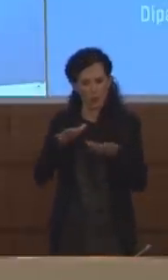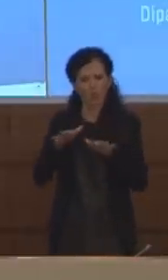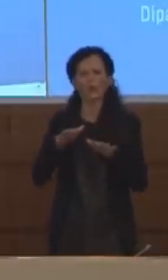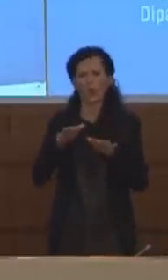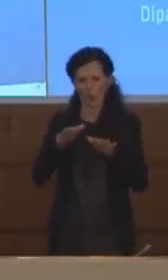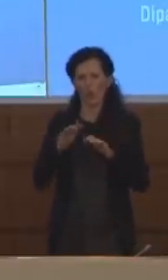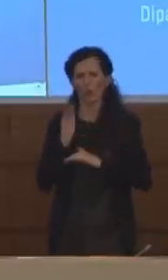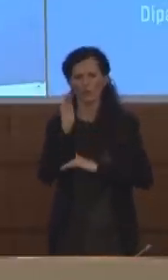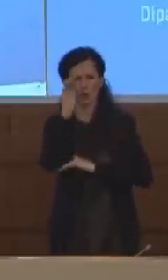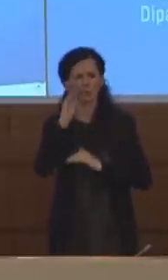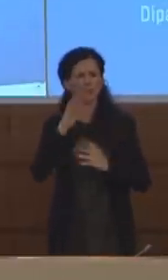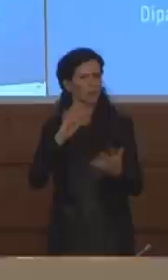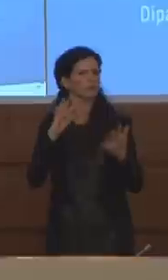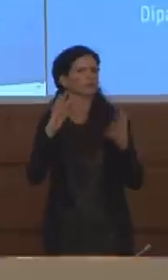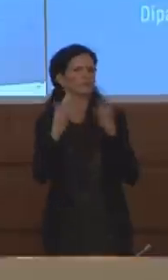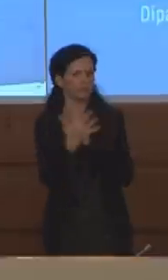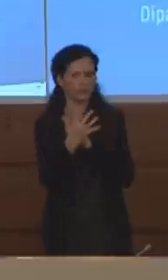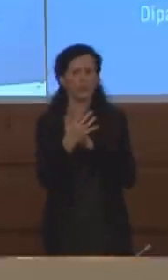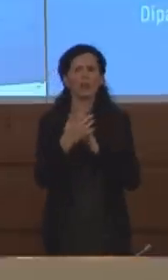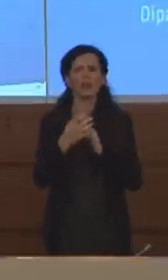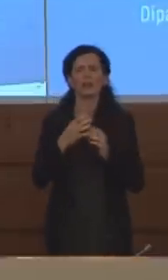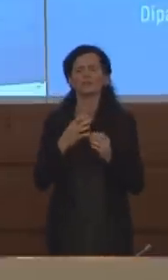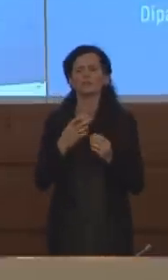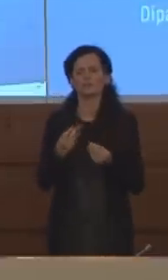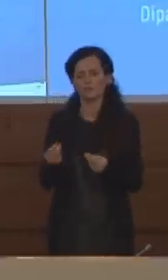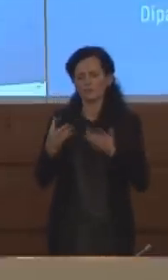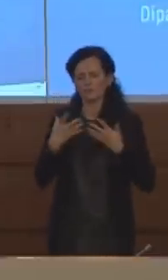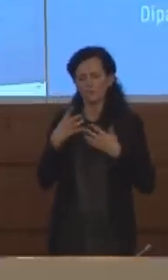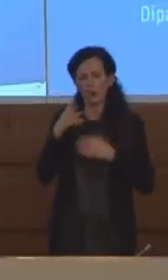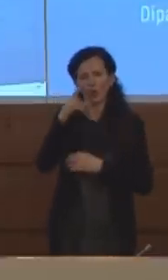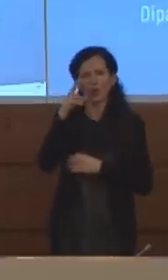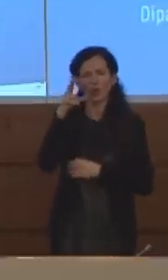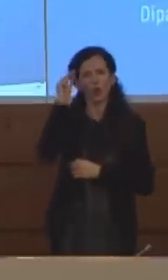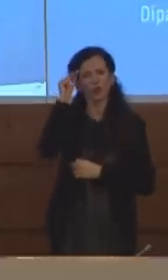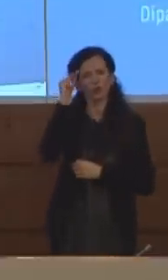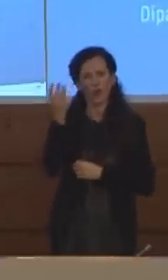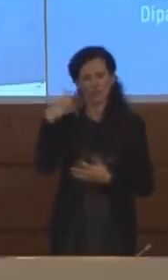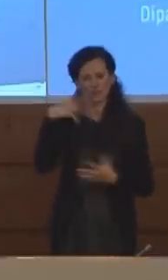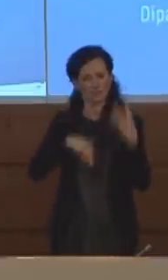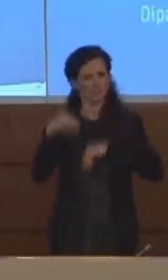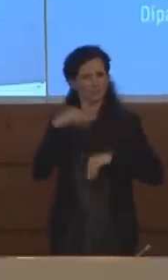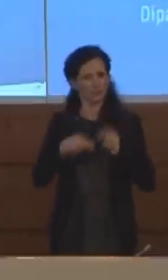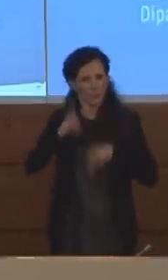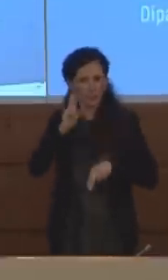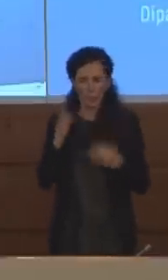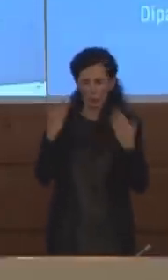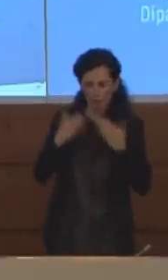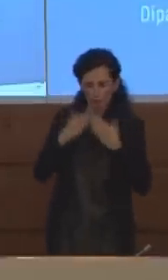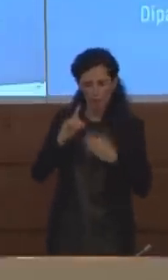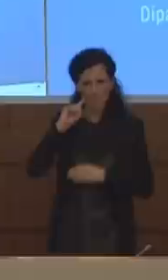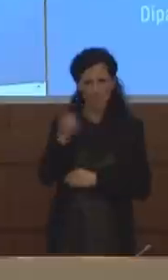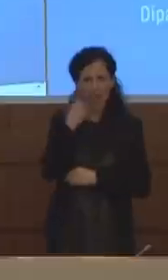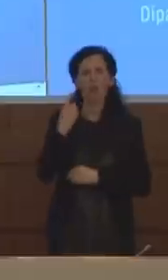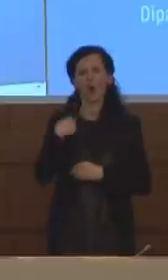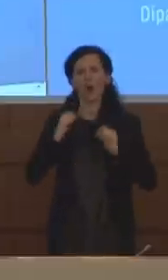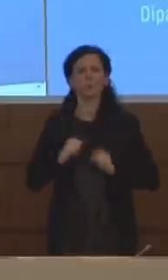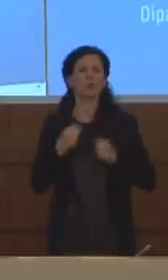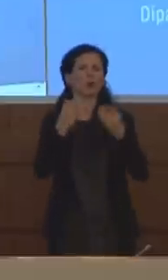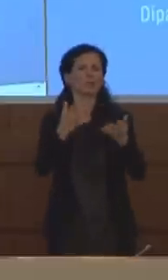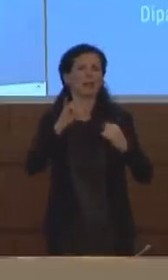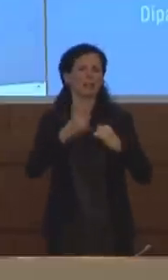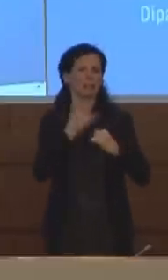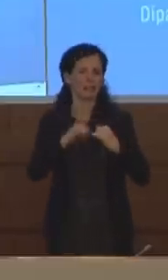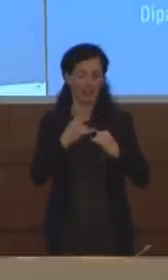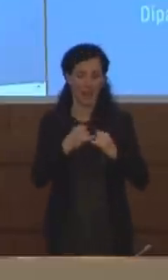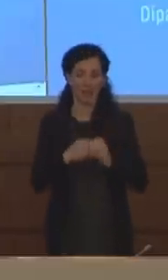acquisiremo nuove conoscenze saremo in grado di dare ulteriori dettagli in questo momento quello che si sta facendo